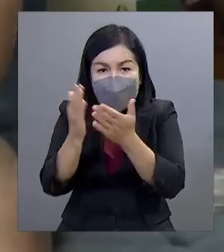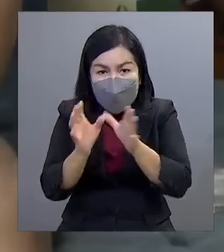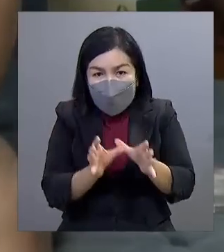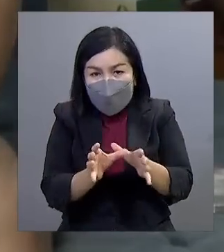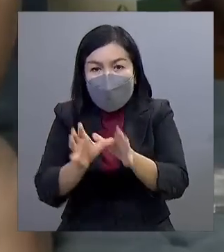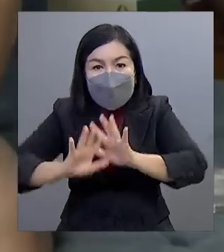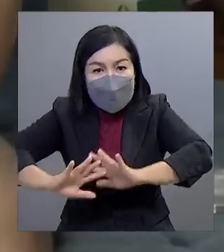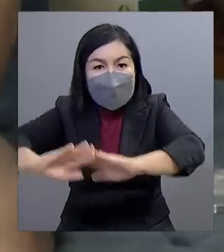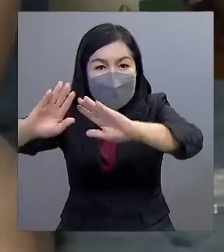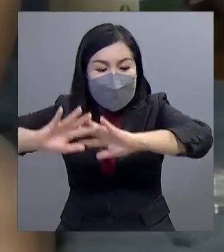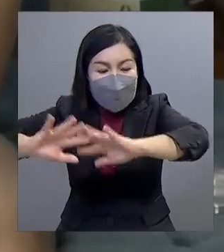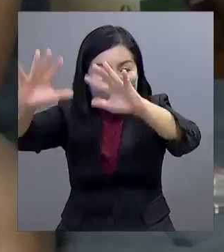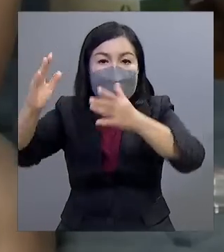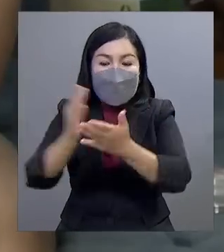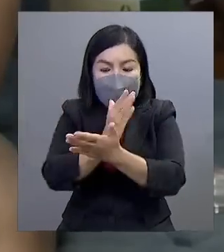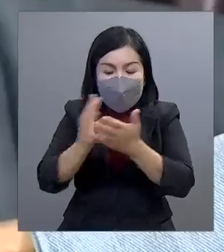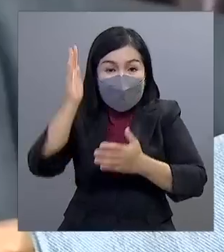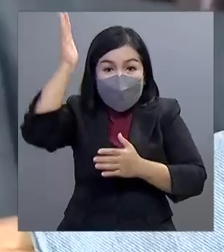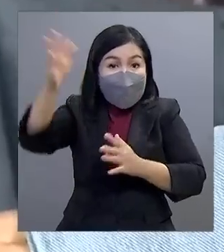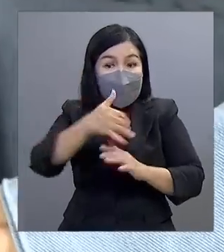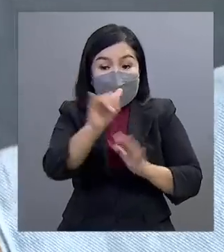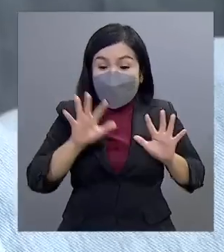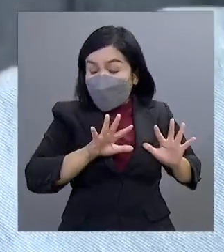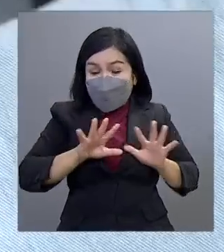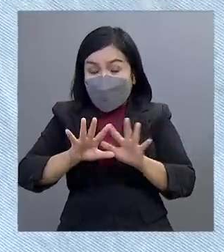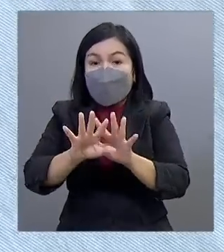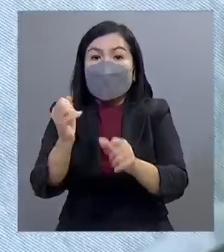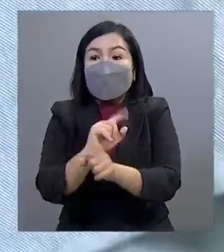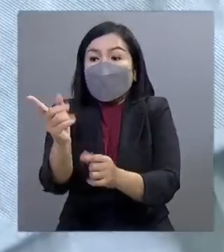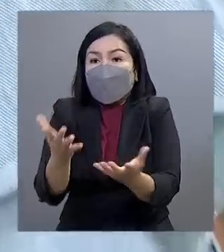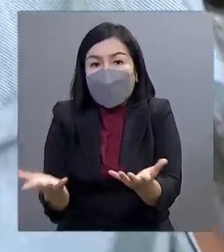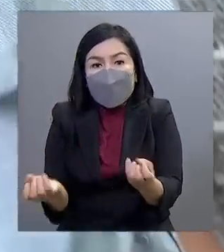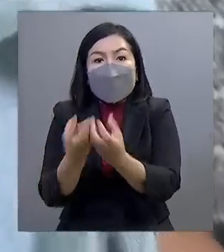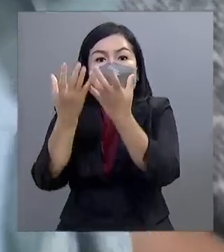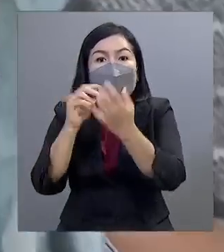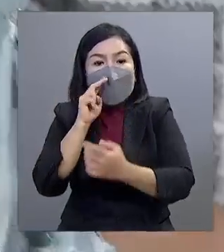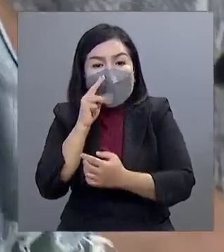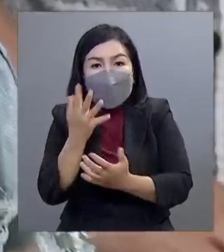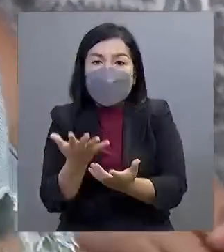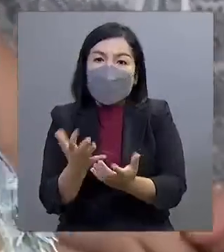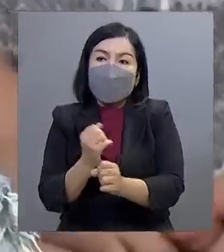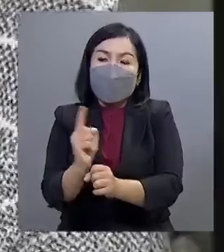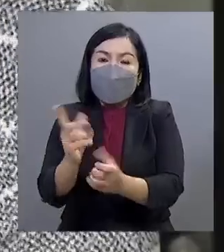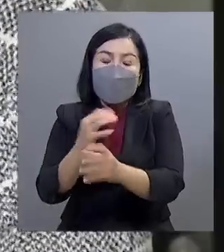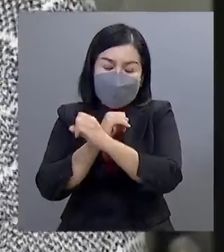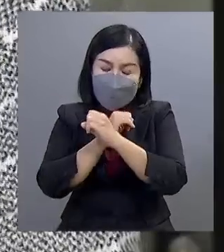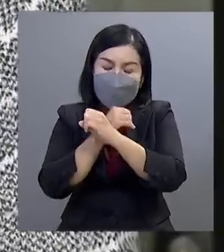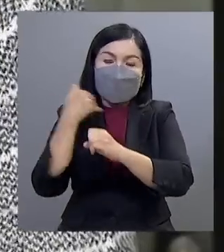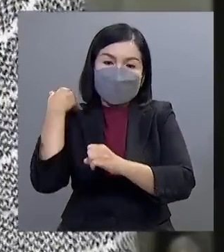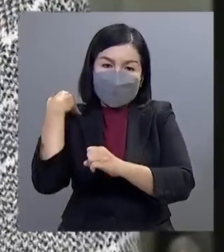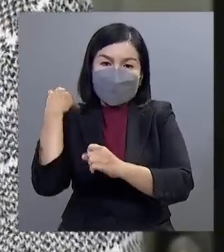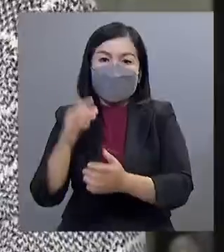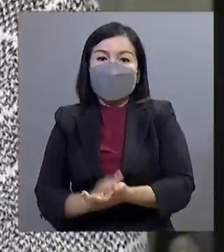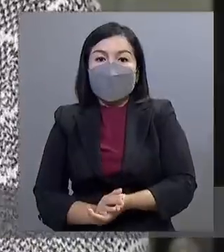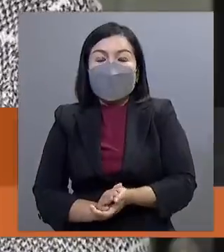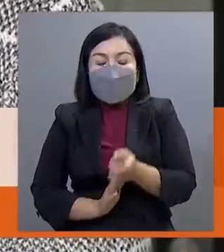าแน่นค่ะเพราะว่าวันหน้าก็อาจจะเกิดความเสี่ยงแบบนี้ขึ้นได้อีกในเหตุการณ์อื่นๆในอนาคตค่ะ คือจริงๆอย่าง